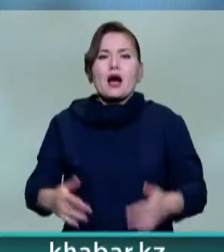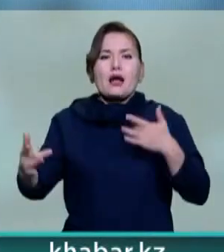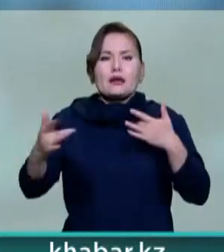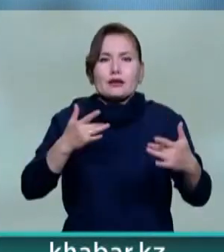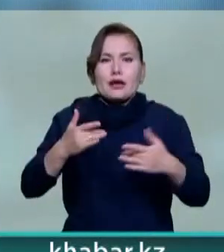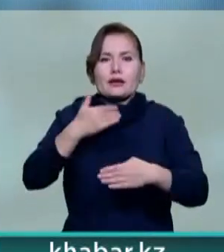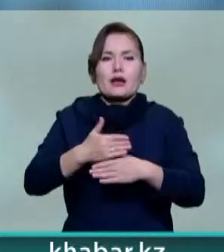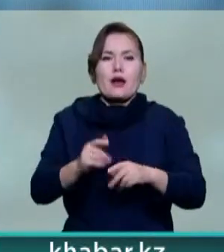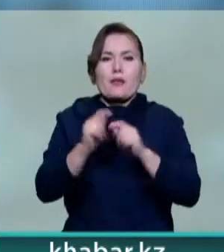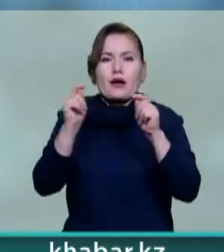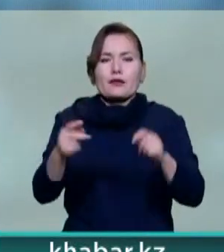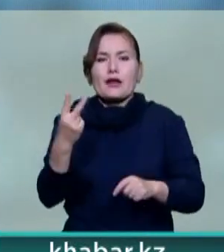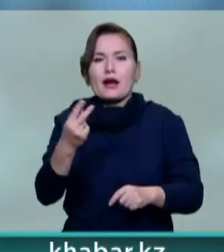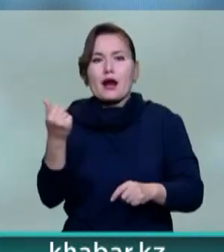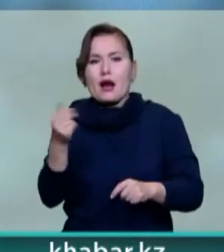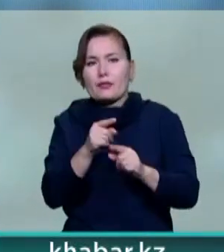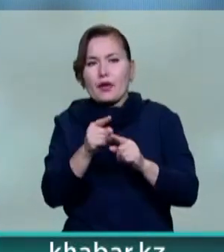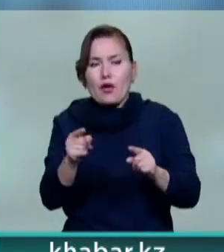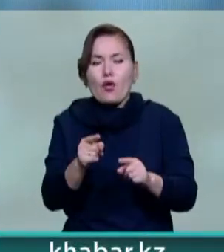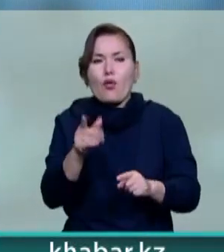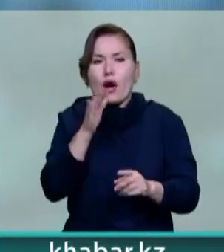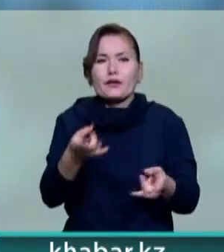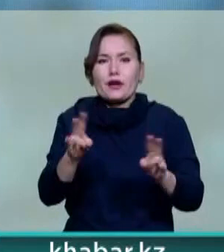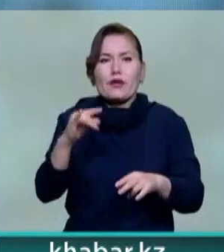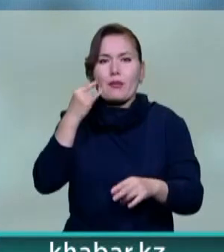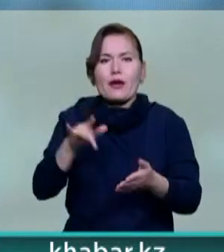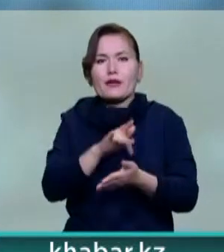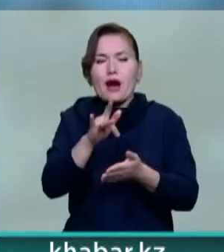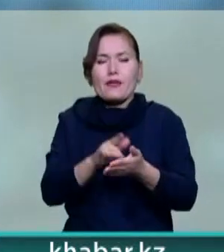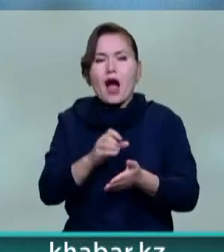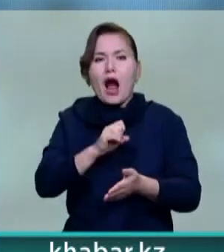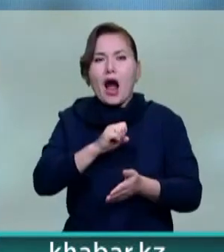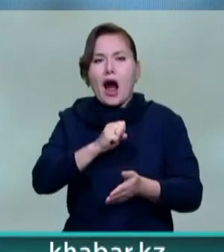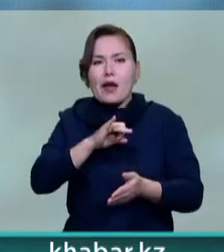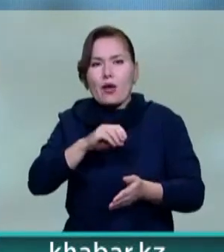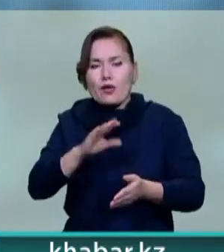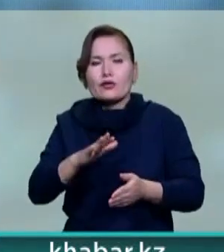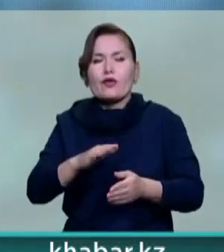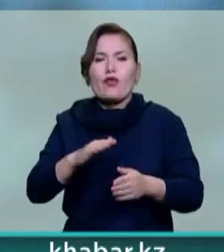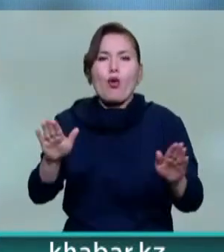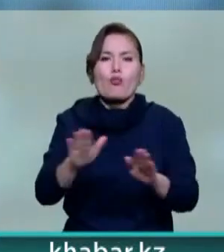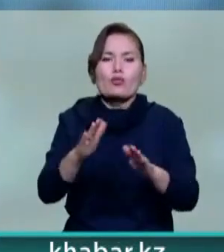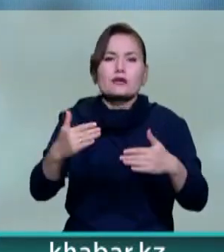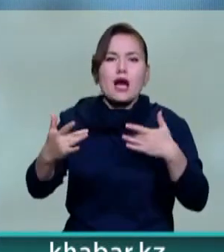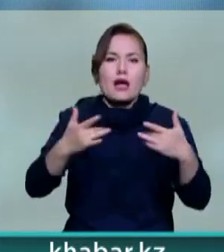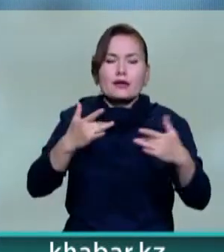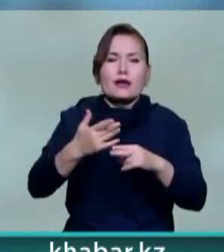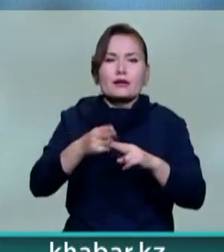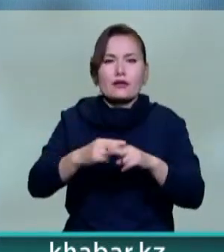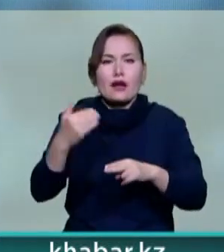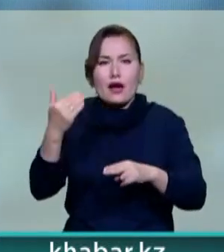маусымының ашылуына 2 аптадай уақыт қалды. Павлодардың Жүсіпбек Аймауытов атындағы Қазақ музыкалы драма театры көрерменге